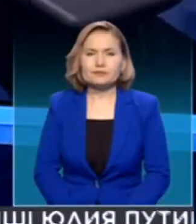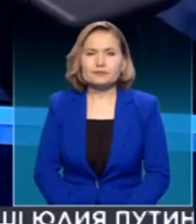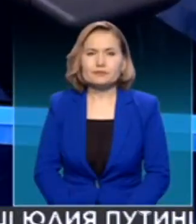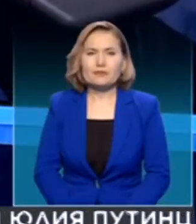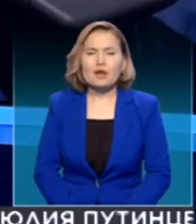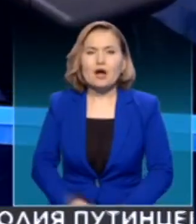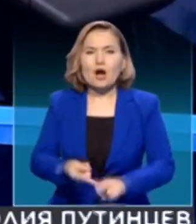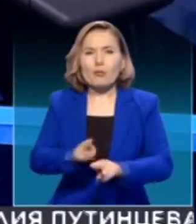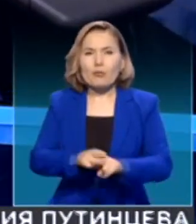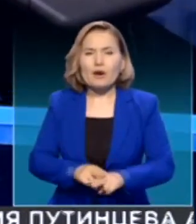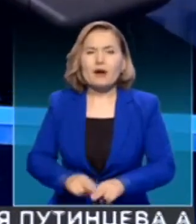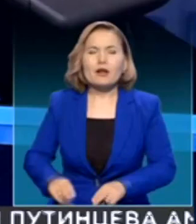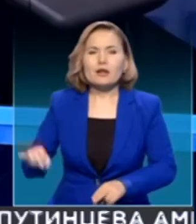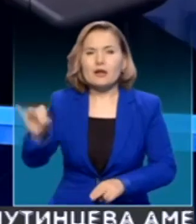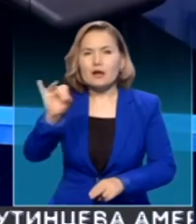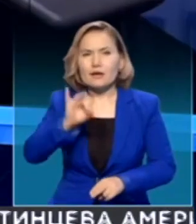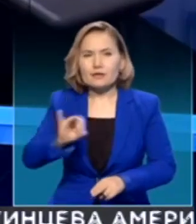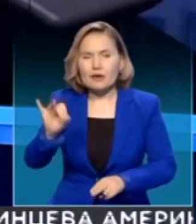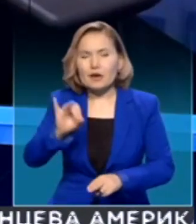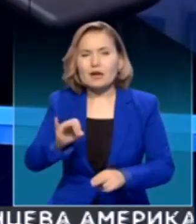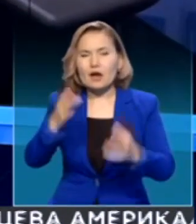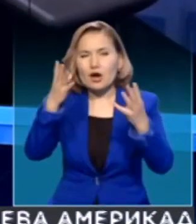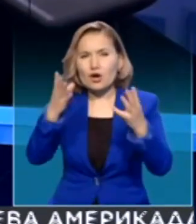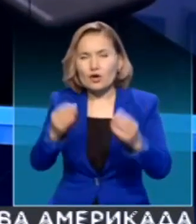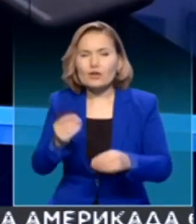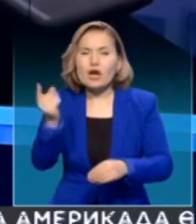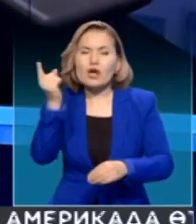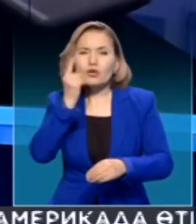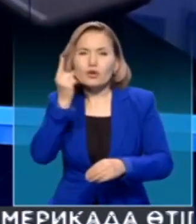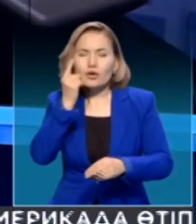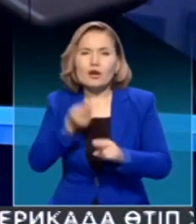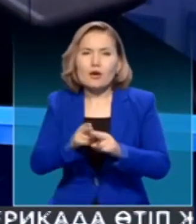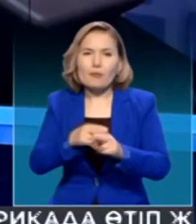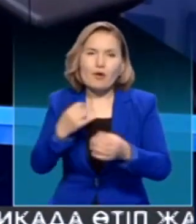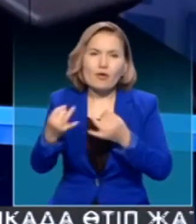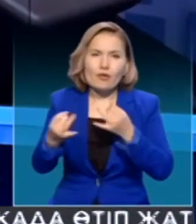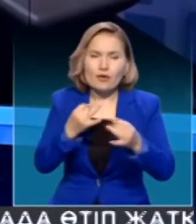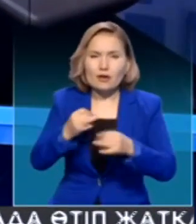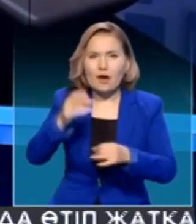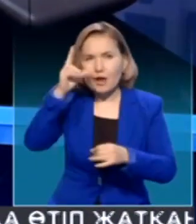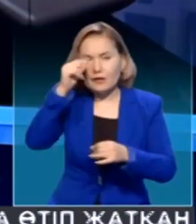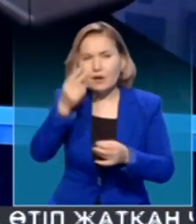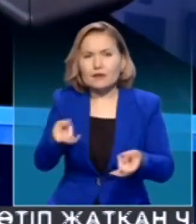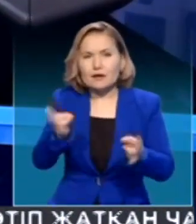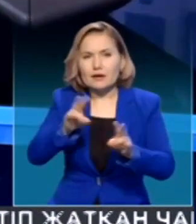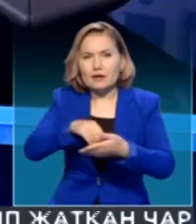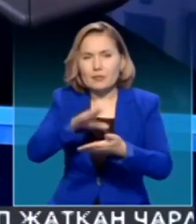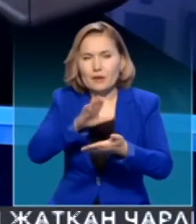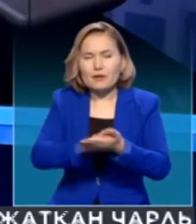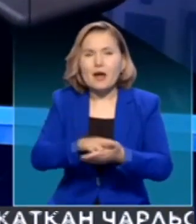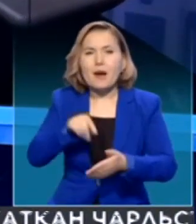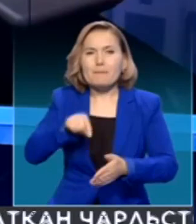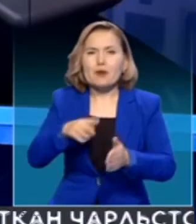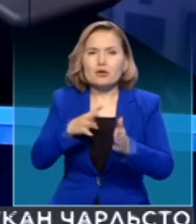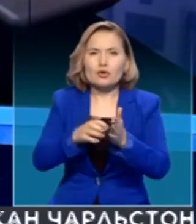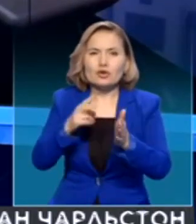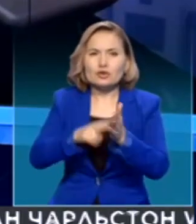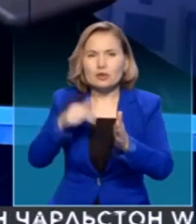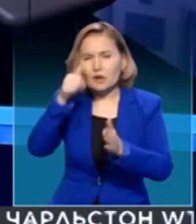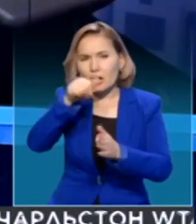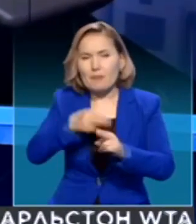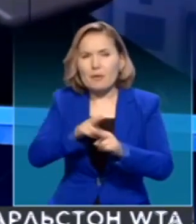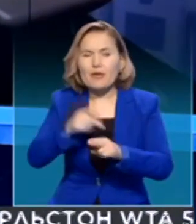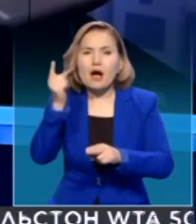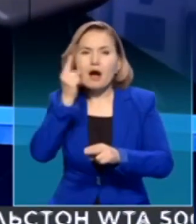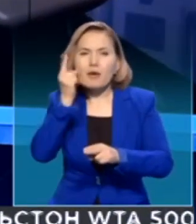Бұл күн тарихта ұялы телефоннан алғаш рет қоңырау шалынған күн ретінде есте қалды. 1973 жылы алғашқы